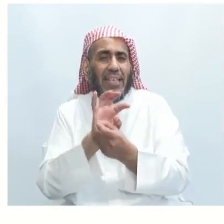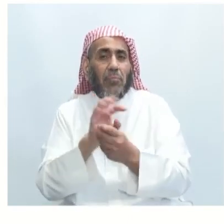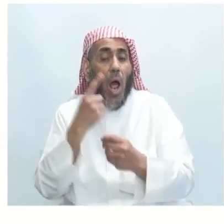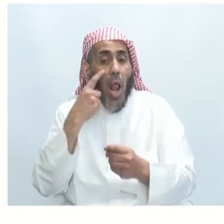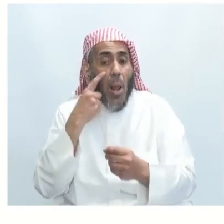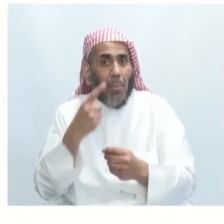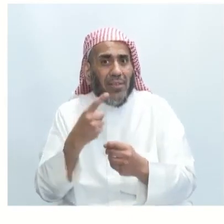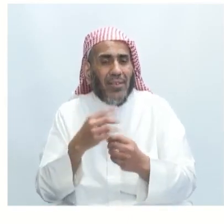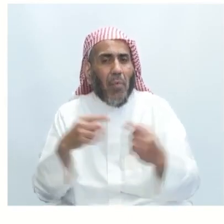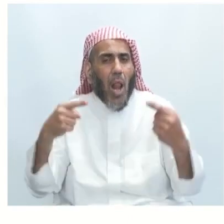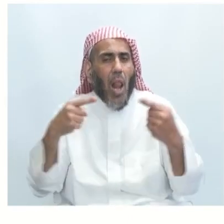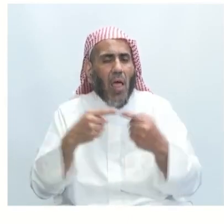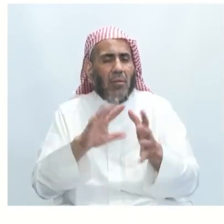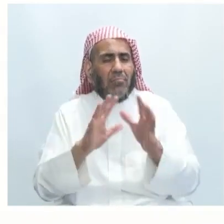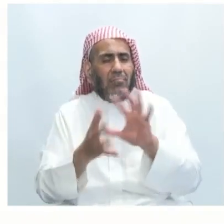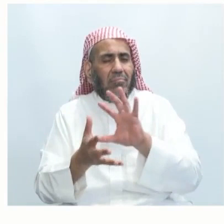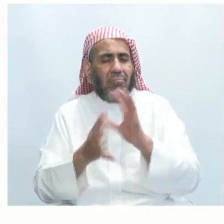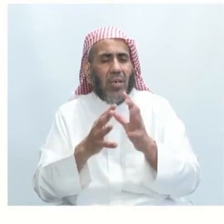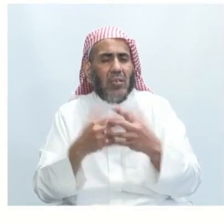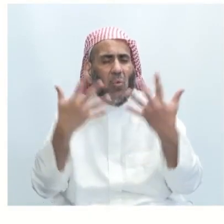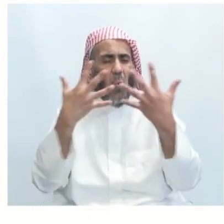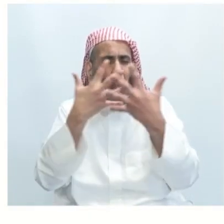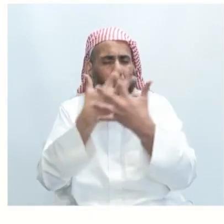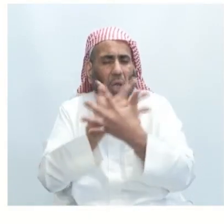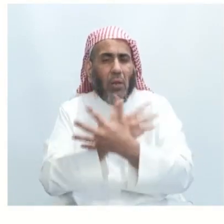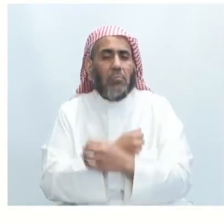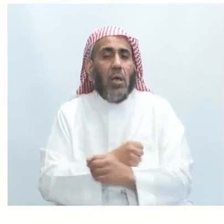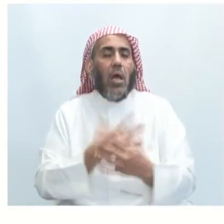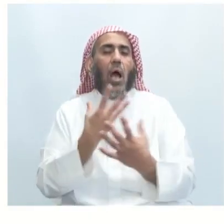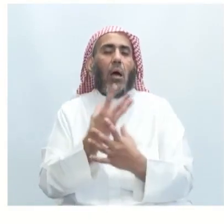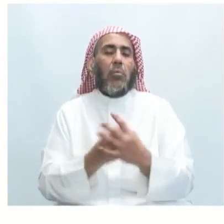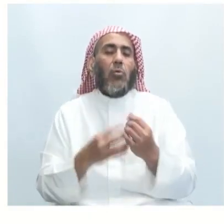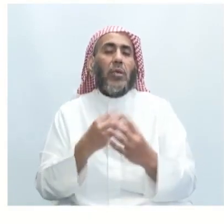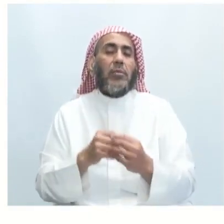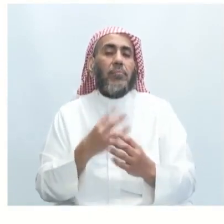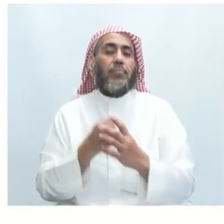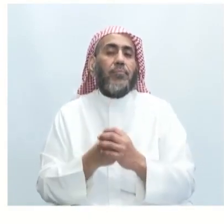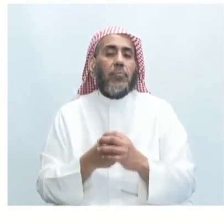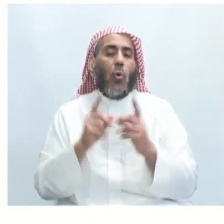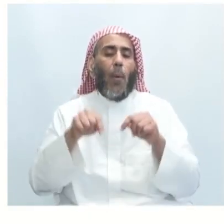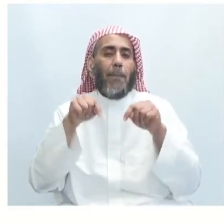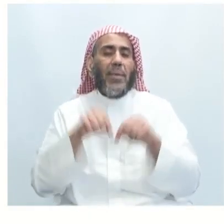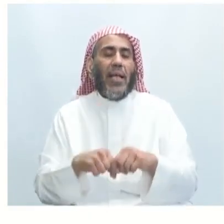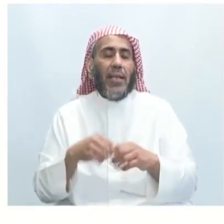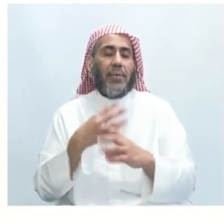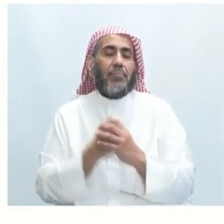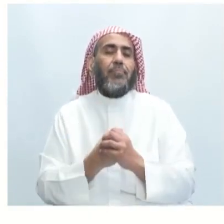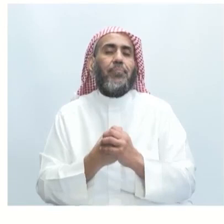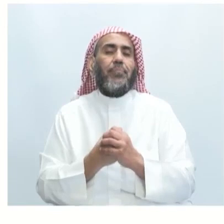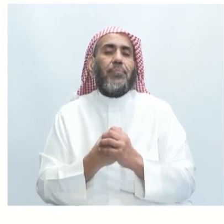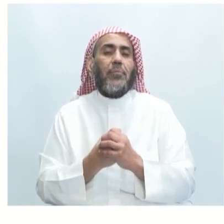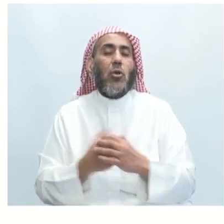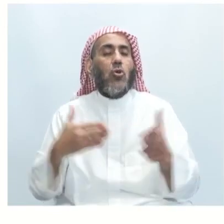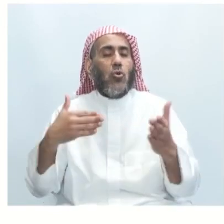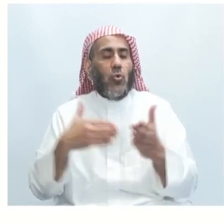البصري الذي قد نتعرض له ابناء وبنات الطلاب وبذلك ابنائي وبنات الطلاب